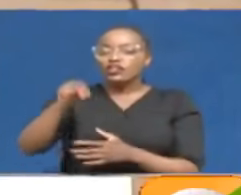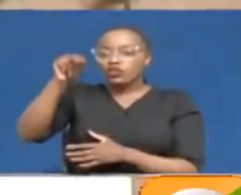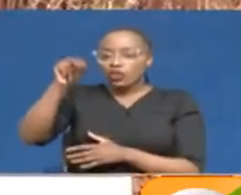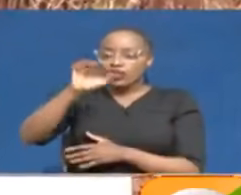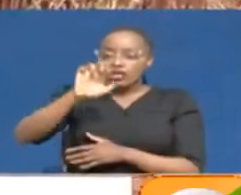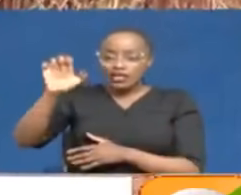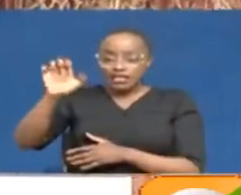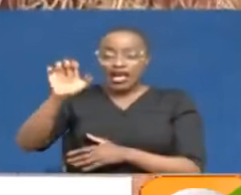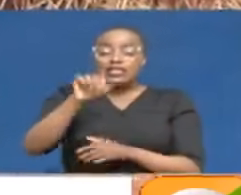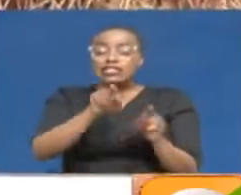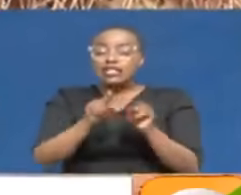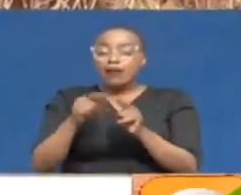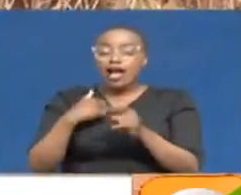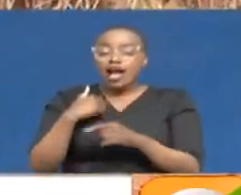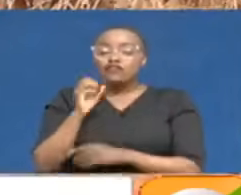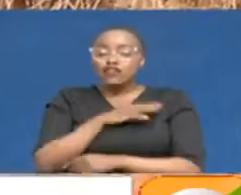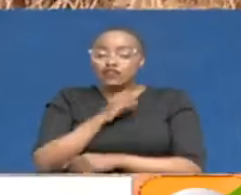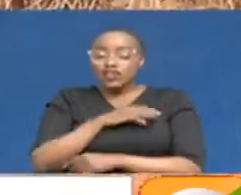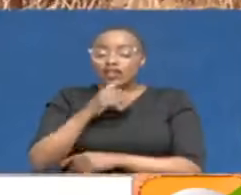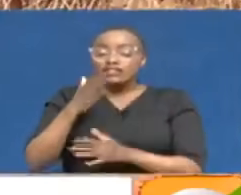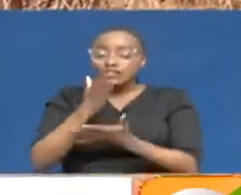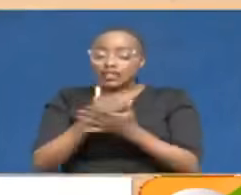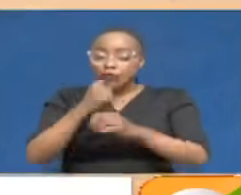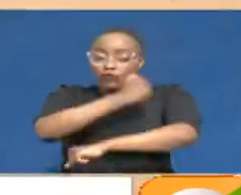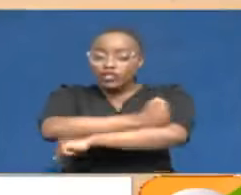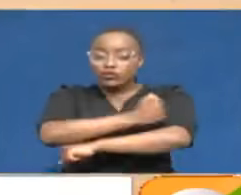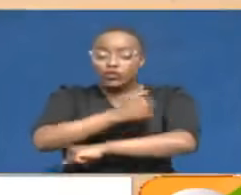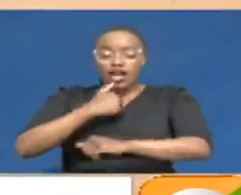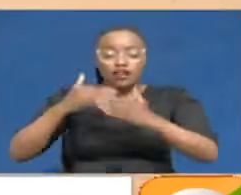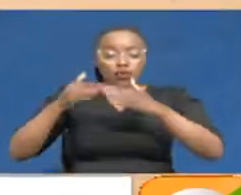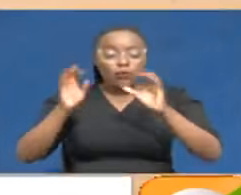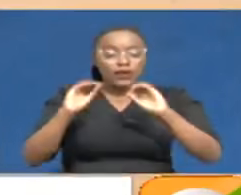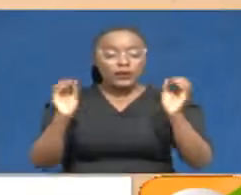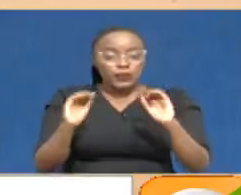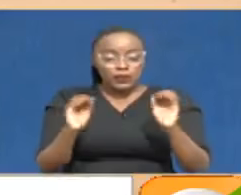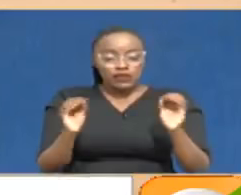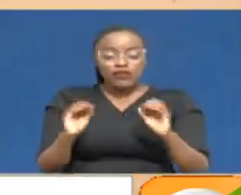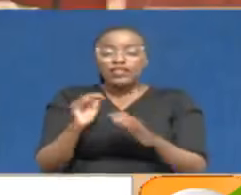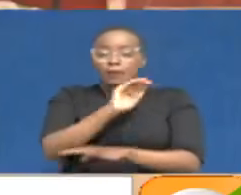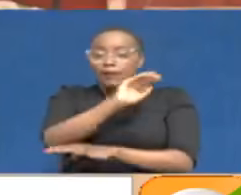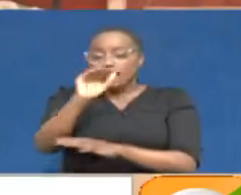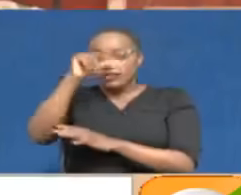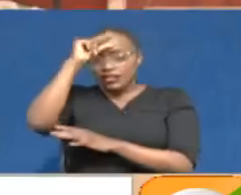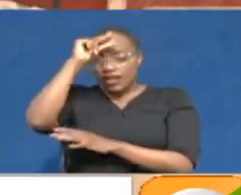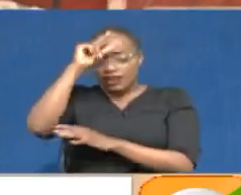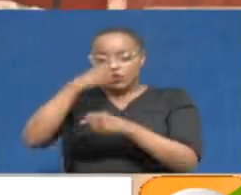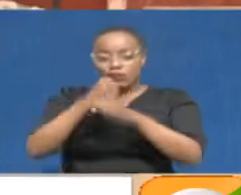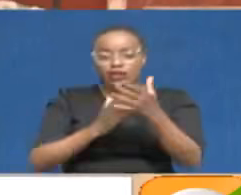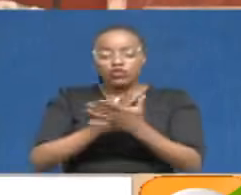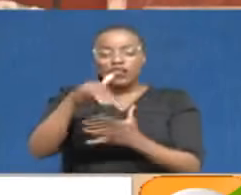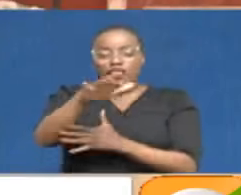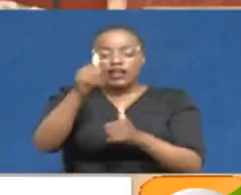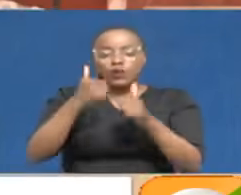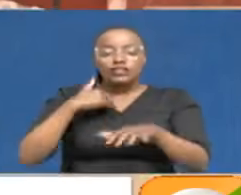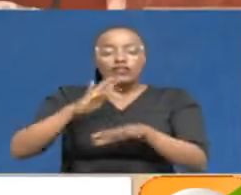kaskazini mashariki, kuna hofu kuwa huenda baadhi ya shule zikakosa kufunguliwa. Wito ukitolewa kwa serikali kuhakikisha